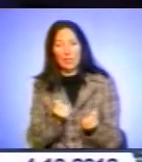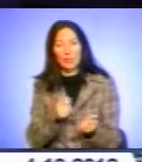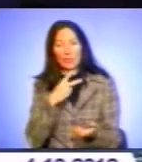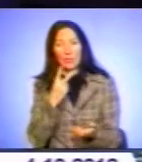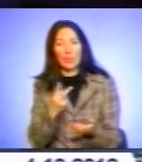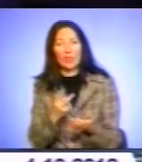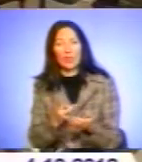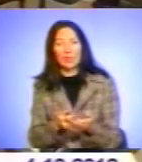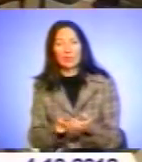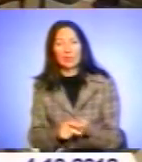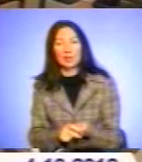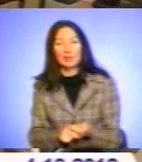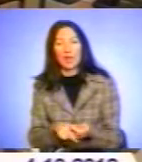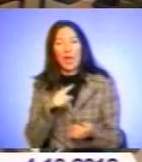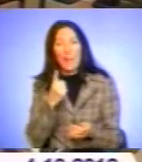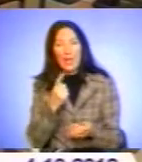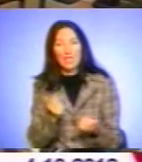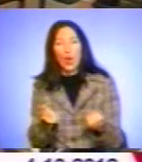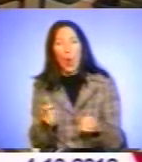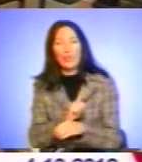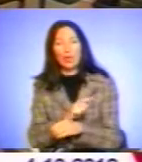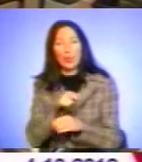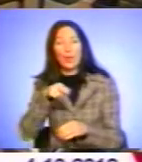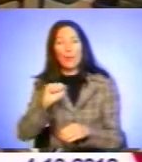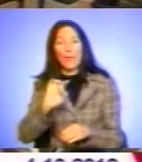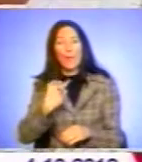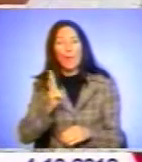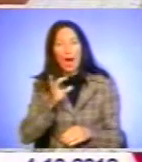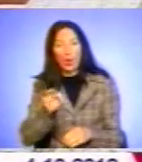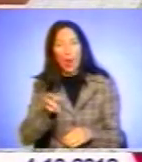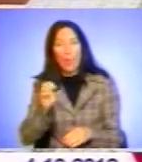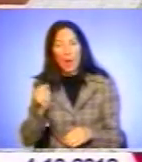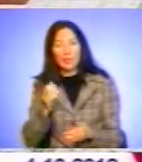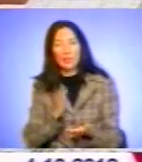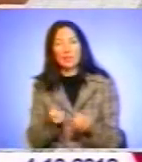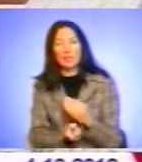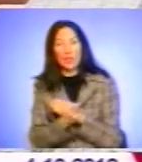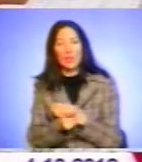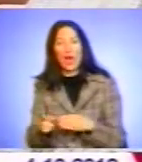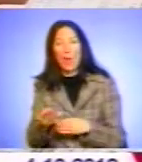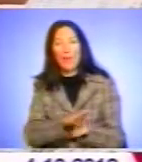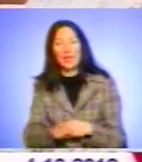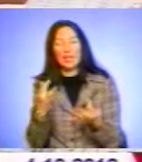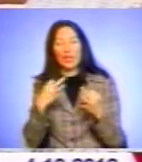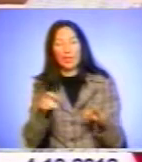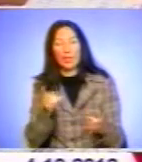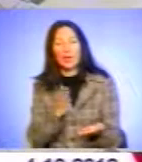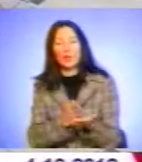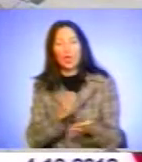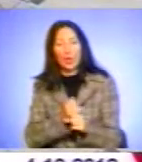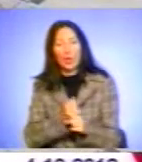відеорепортажі. Перший у Тернополі паркомат з'явиться на Майдані Волі. Там уже частково зробили розмітку парківки білим